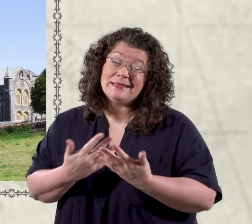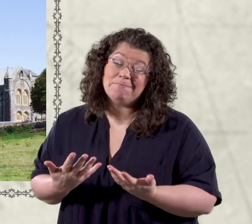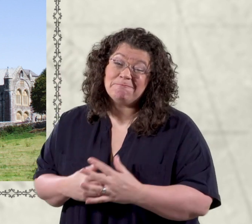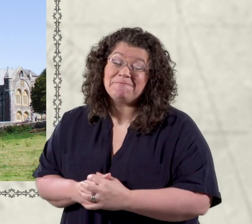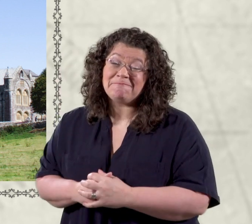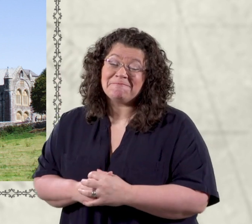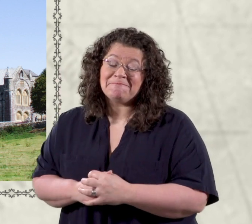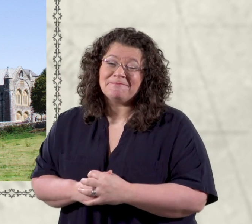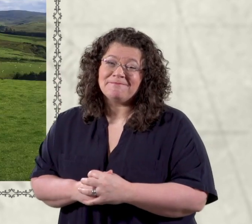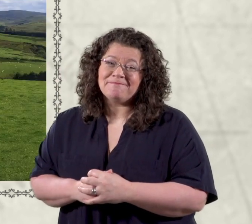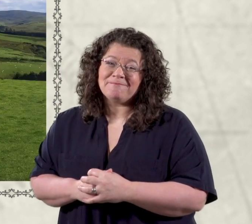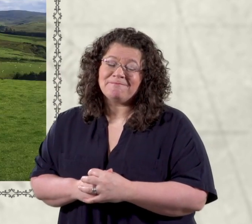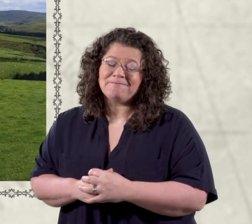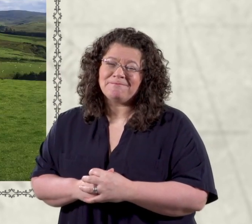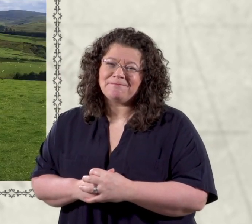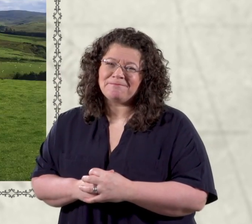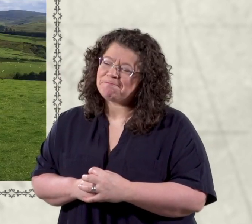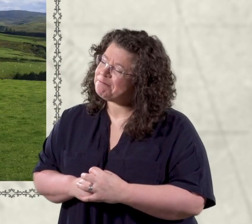fy nghyfaill gorau.